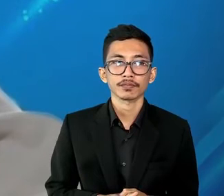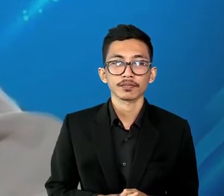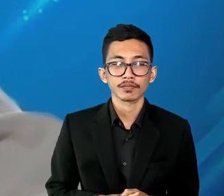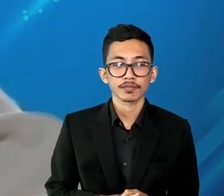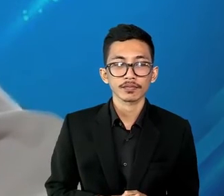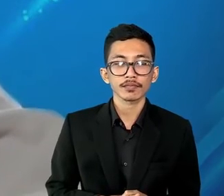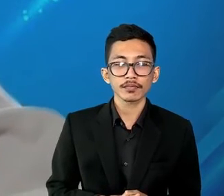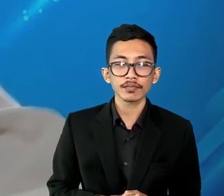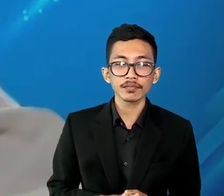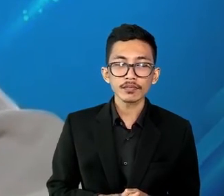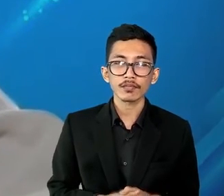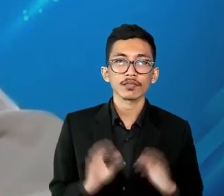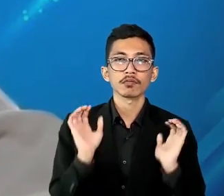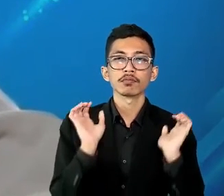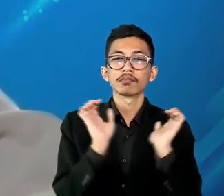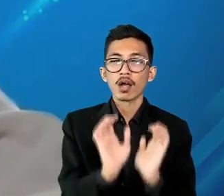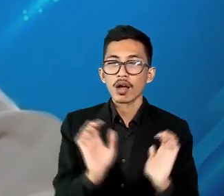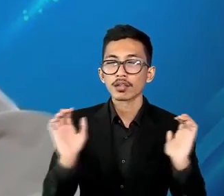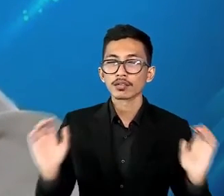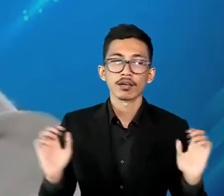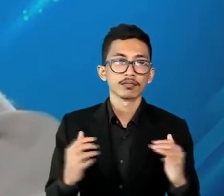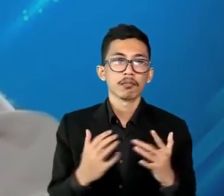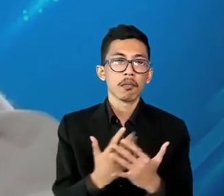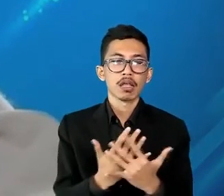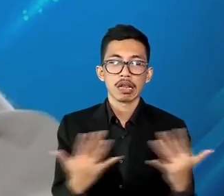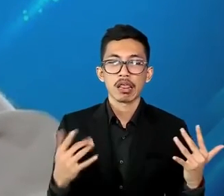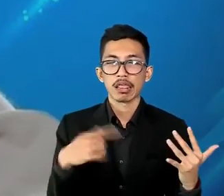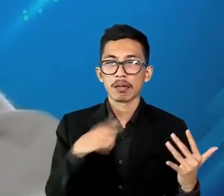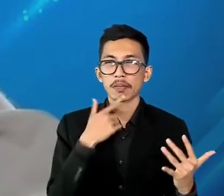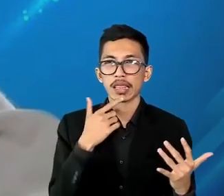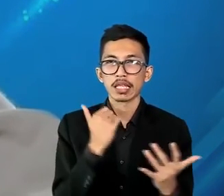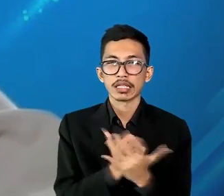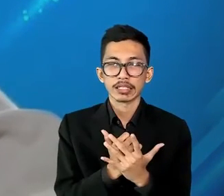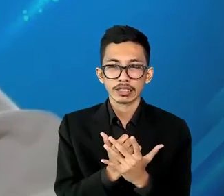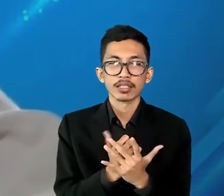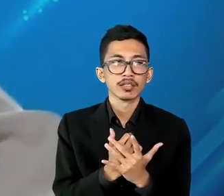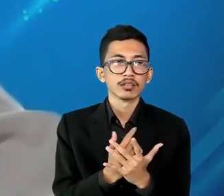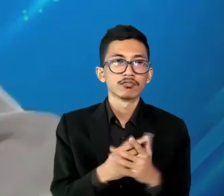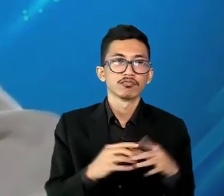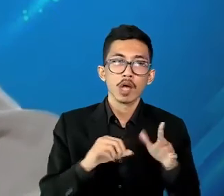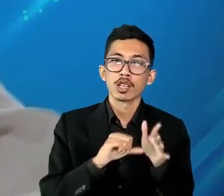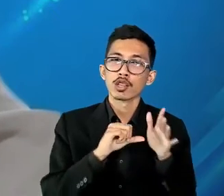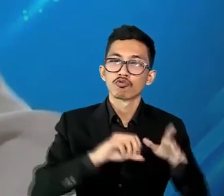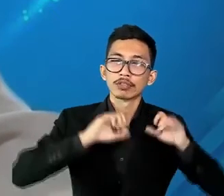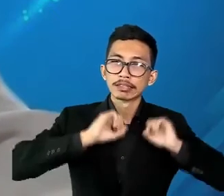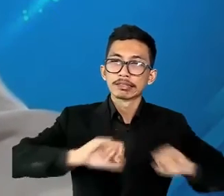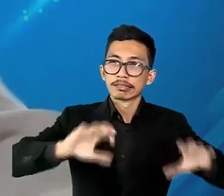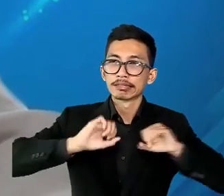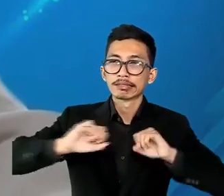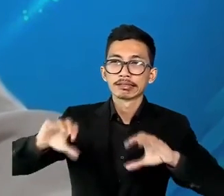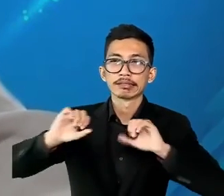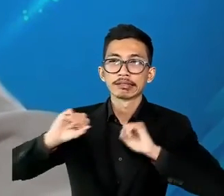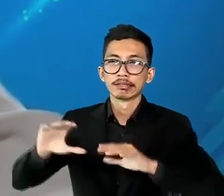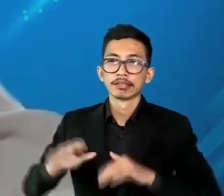tokoh masyarakat itu kadang-kadang tidak setuju dengan cara-cara yang semacam itu. Nah, ini saya